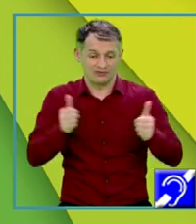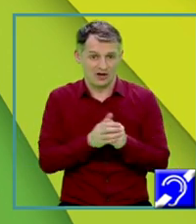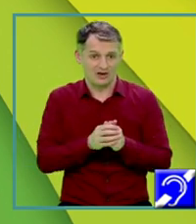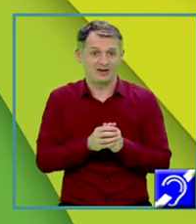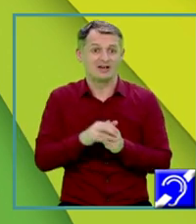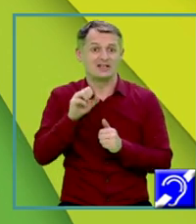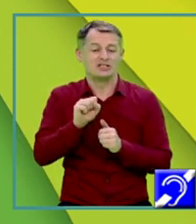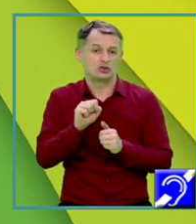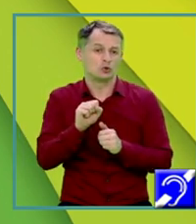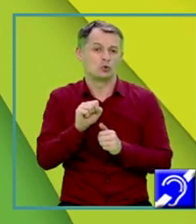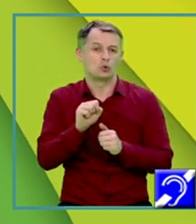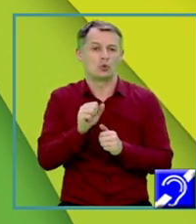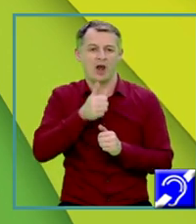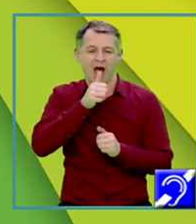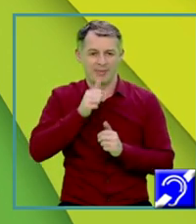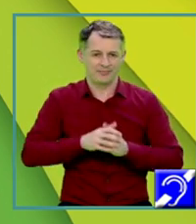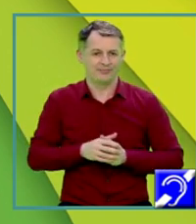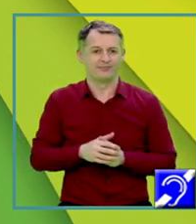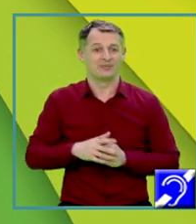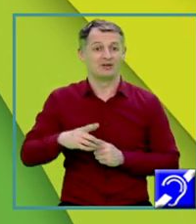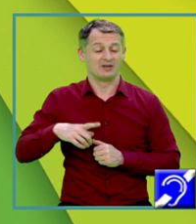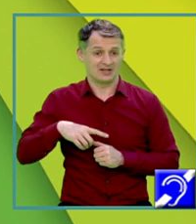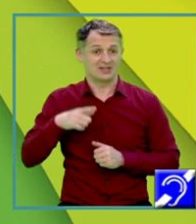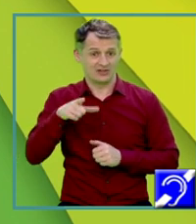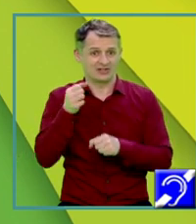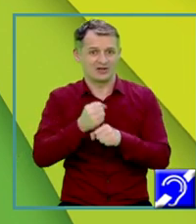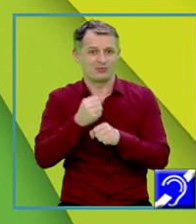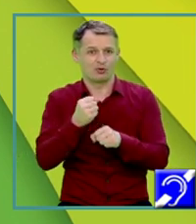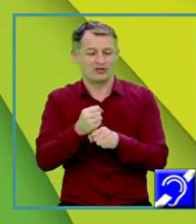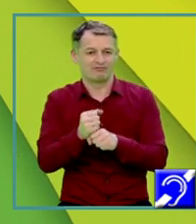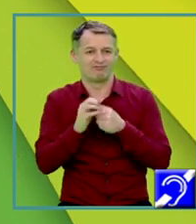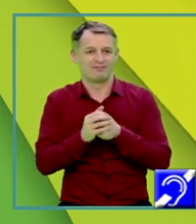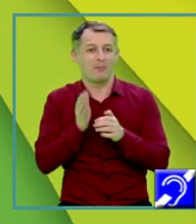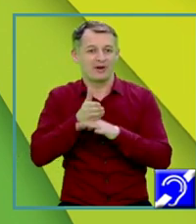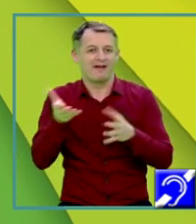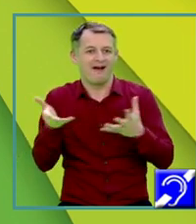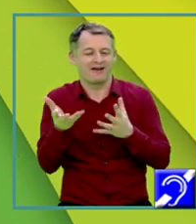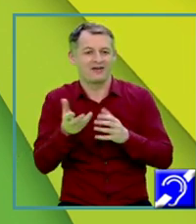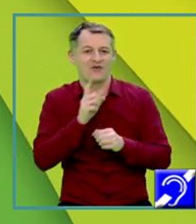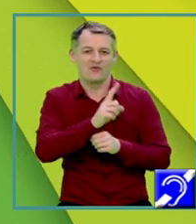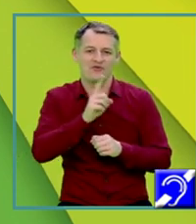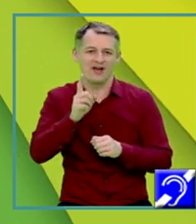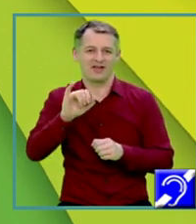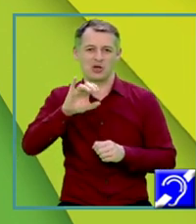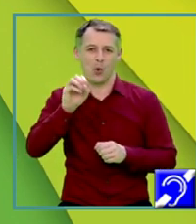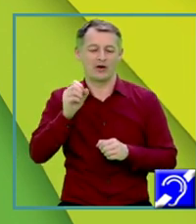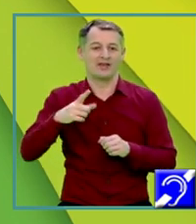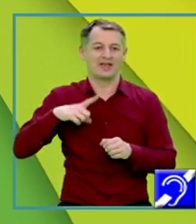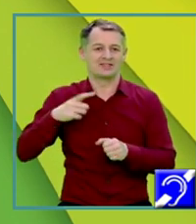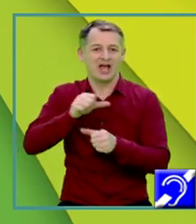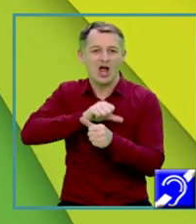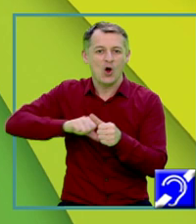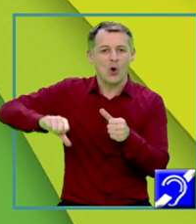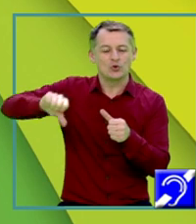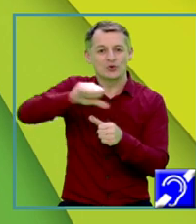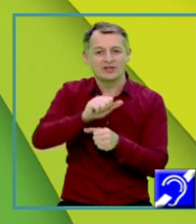de sodiu în apă, există acest proces prin care fiecare ion este înconjurat de molecule